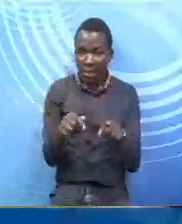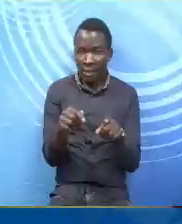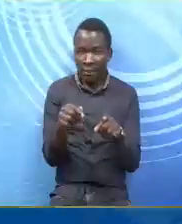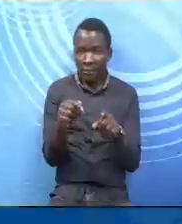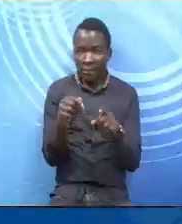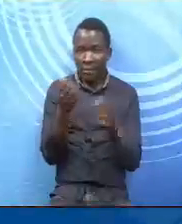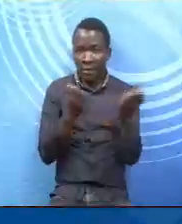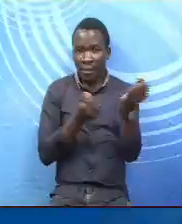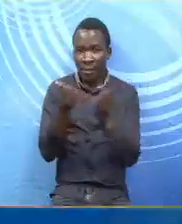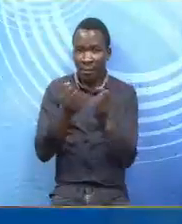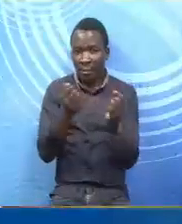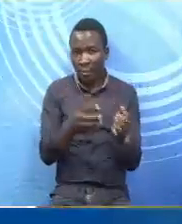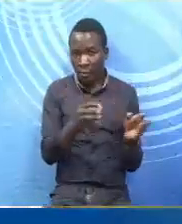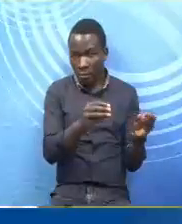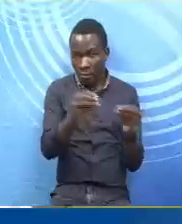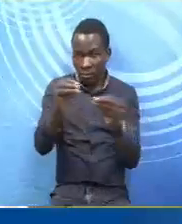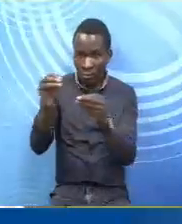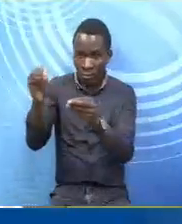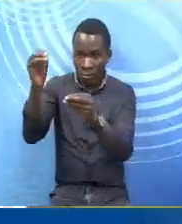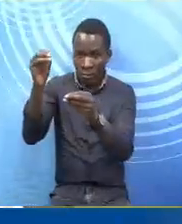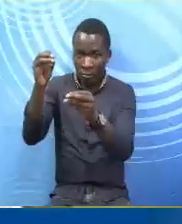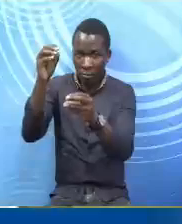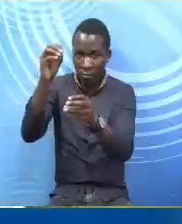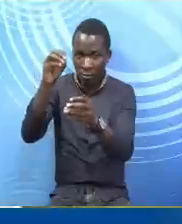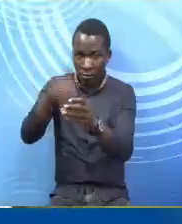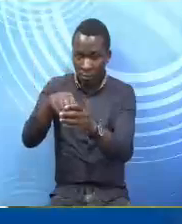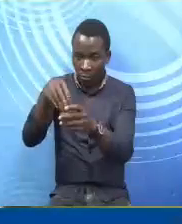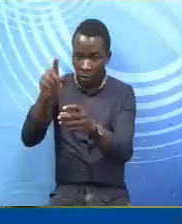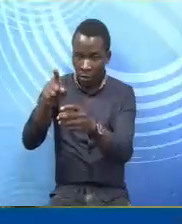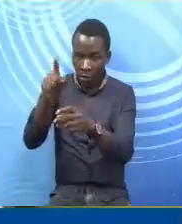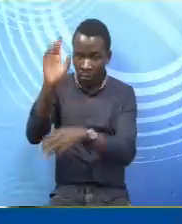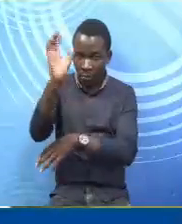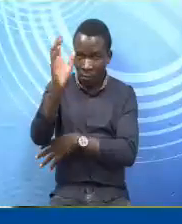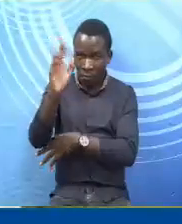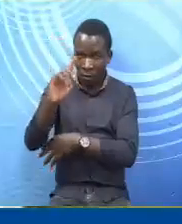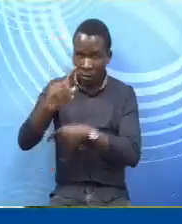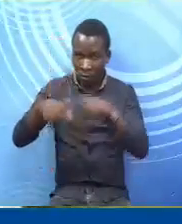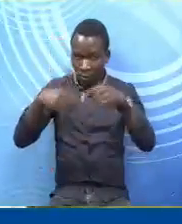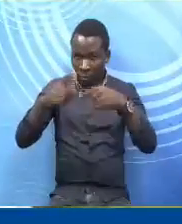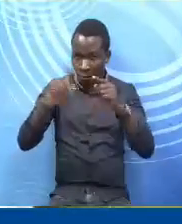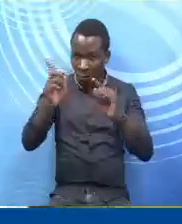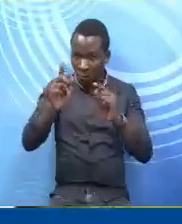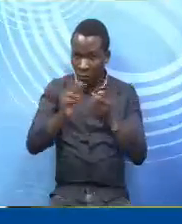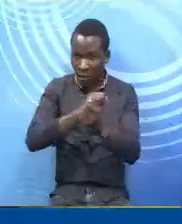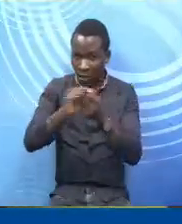iriya modokari barayitera bayikura mu ndabyo, hariya muntu uza ku mikindo kugira ngo idakomeza kwangiza